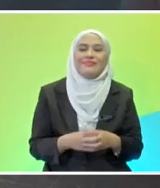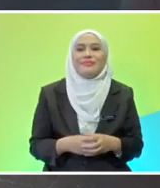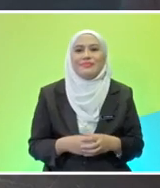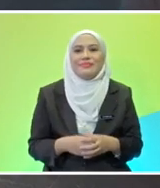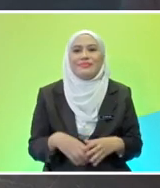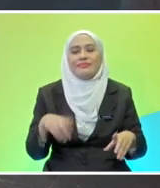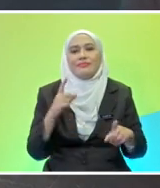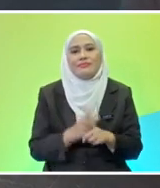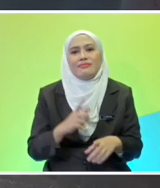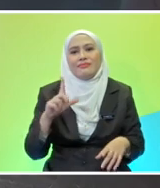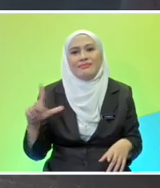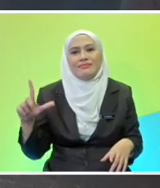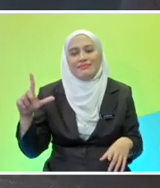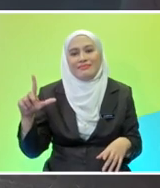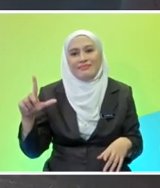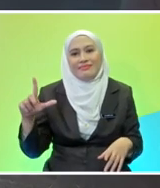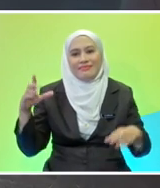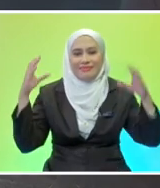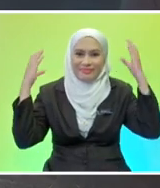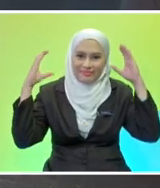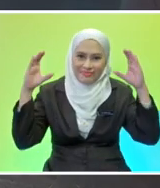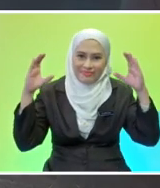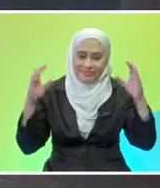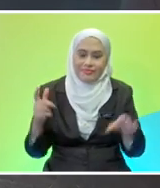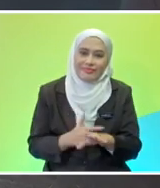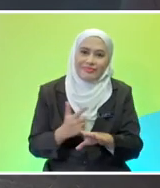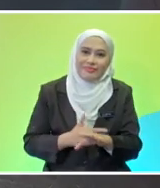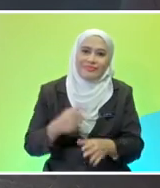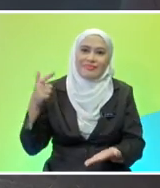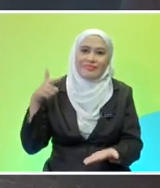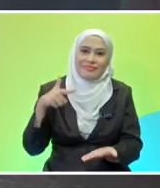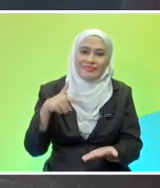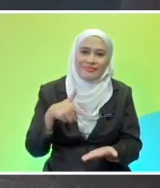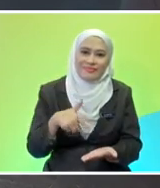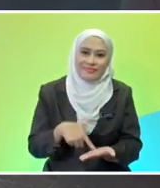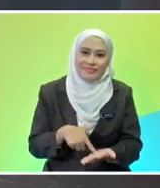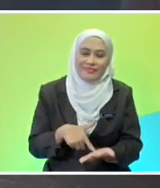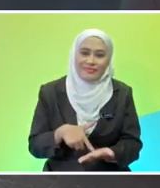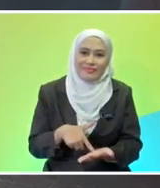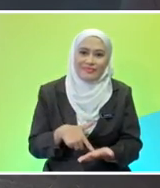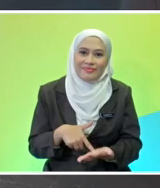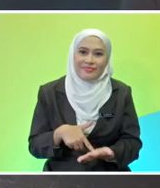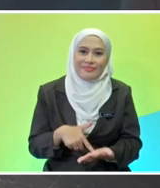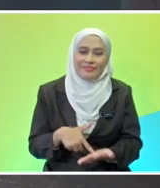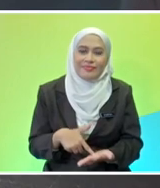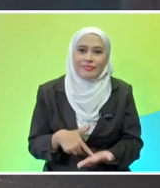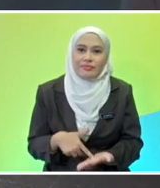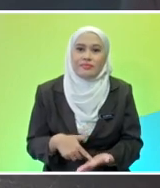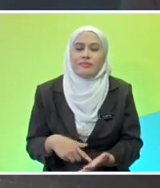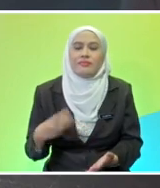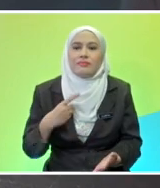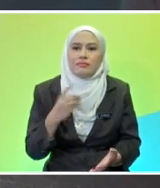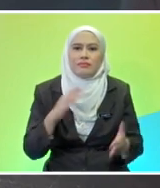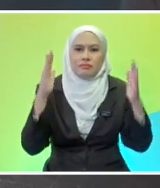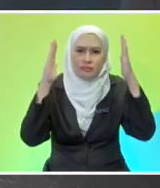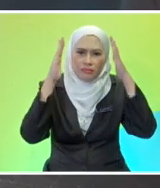Betul lah cikgu. Untuk latihan kali ini kan, kita kena peka dengan apa yang diperkatakan oleh lagu tu cikgu. Betul. Kalau kita tepuk